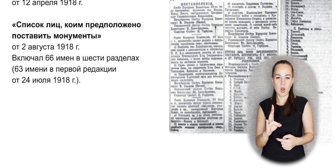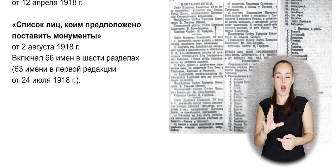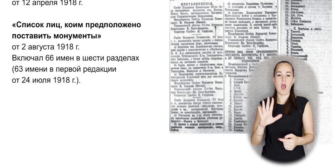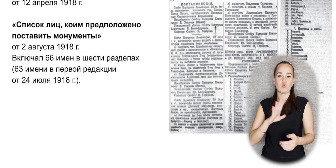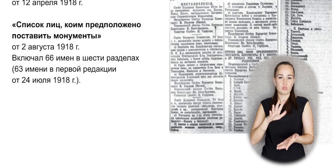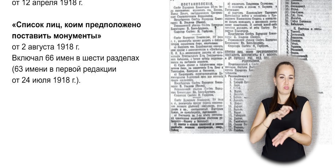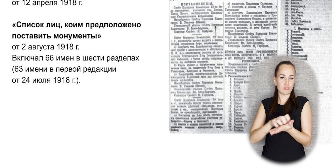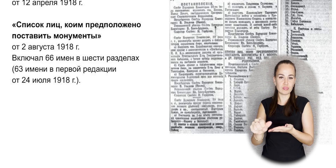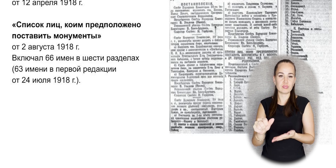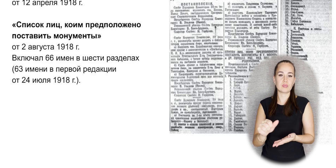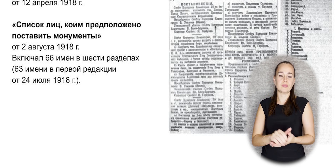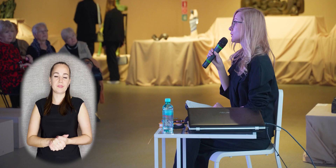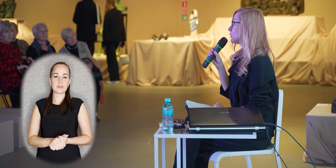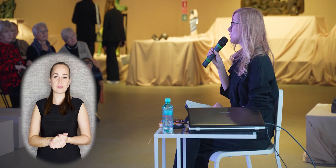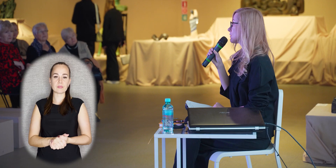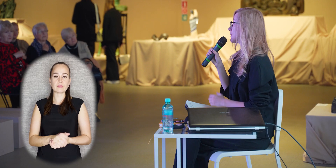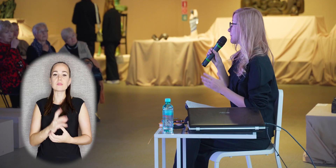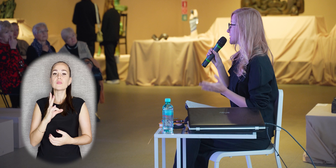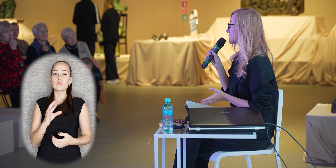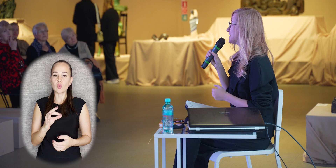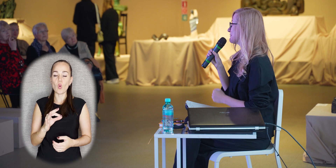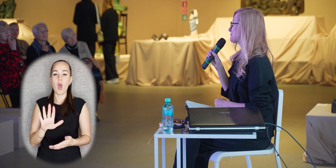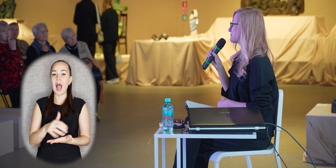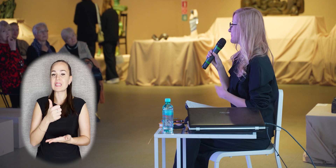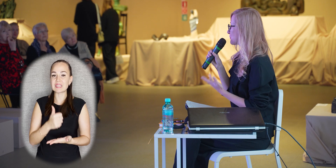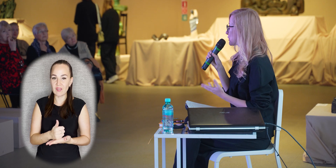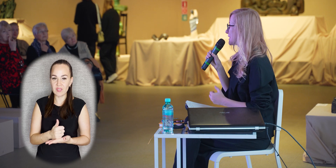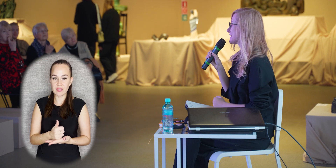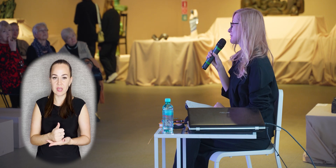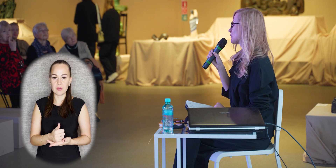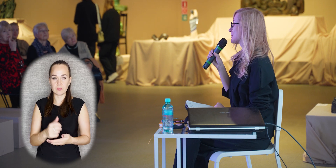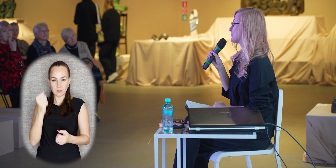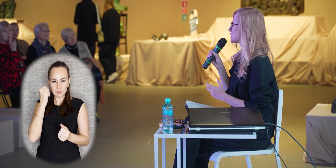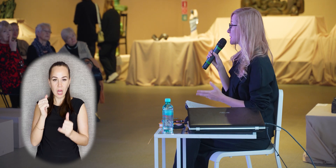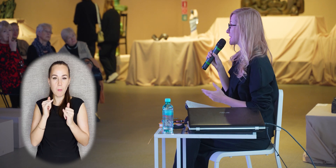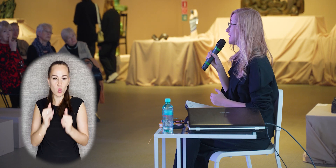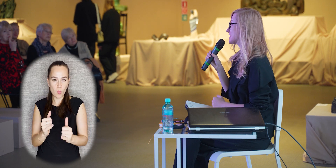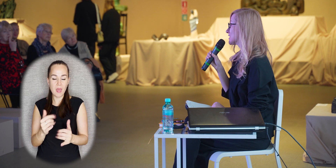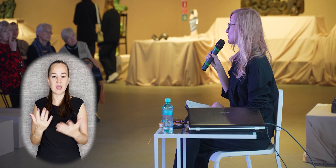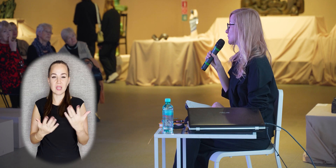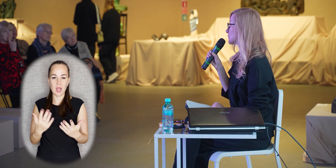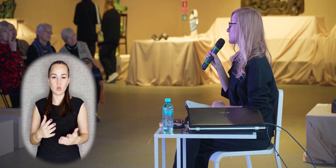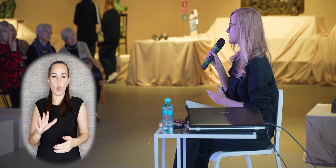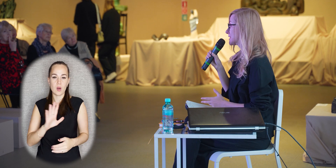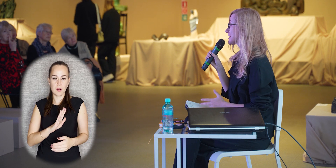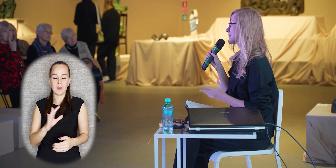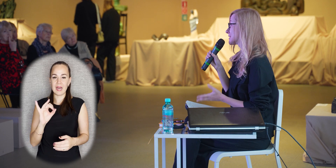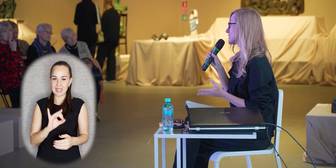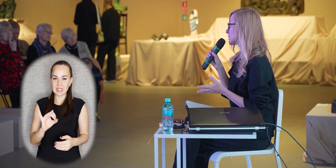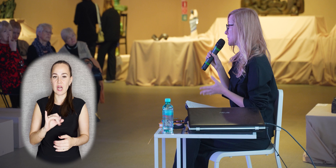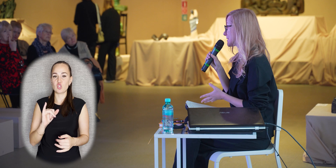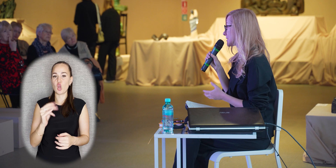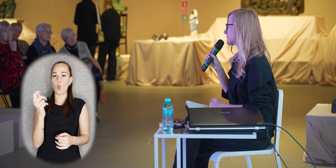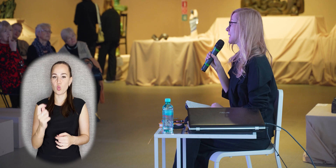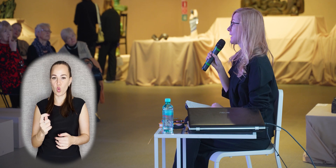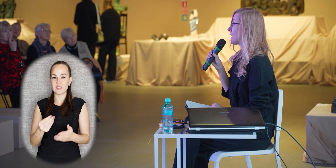памятники работы Берштама. Но основные монументы, которые все-таки представляли историческую художественную ценность, где эта